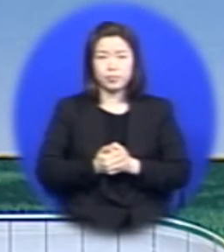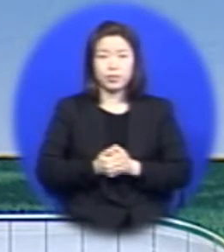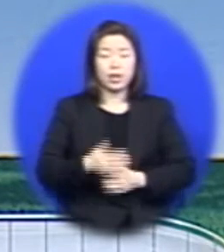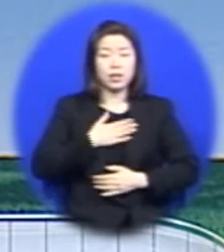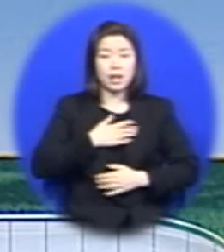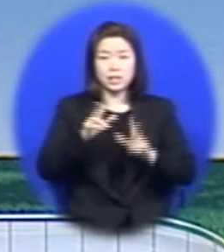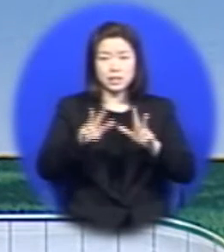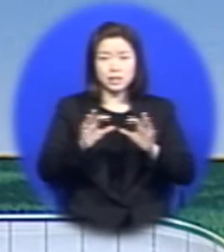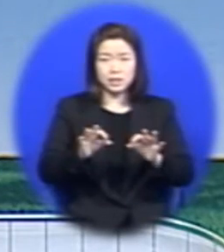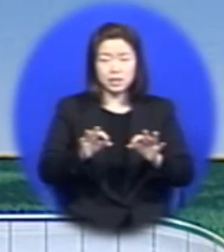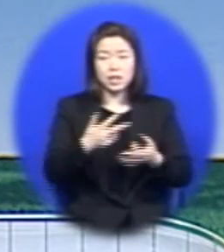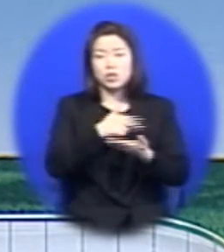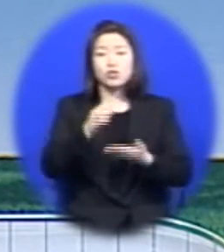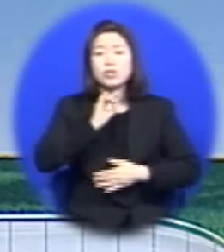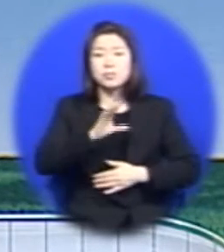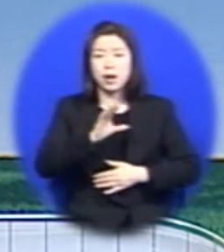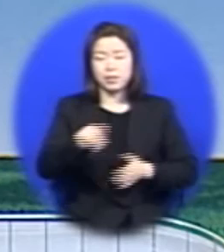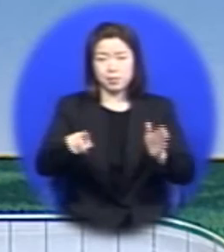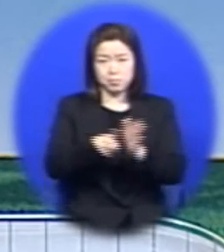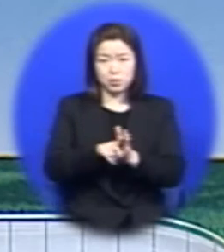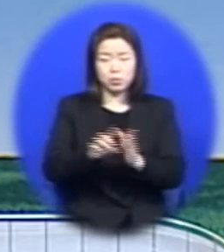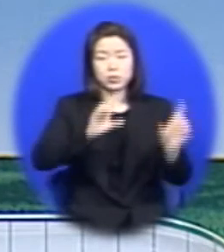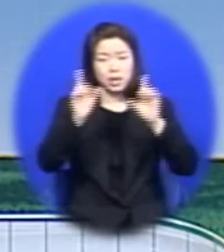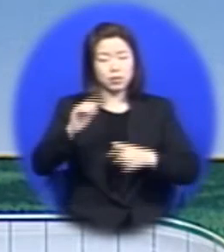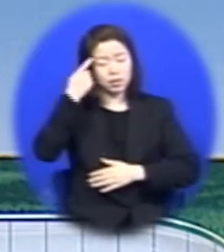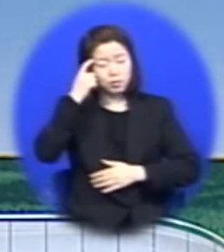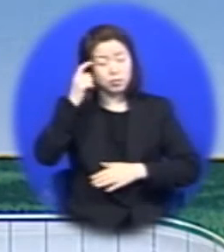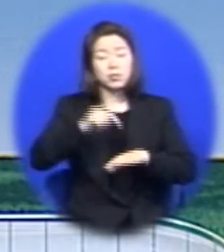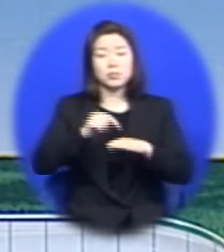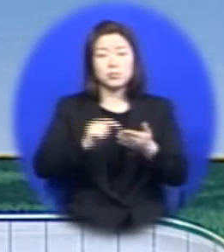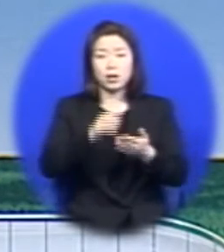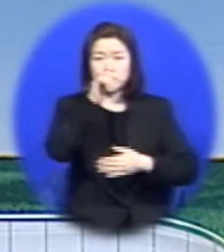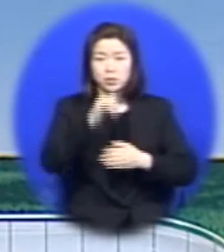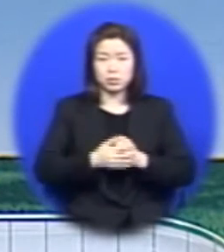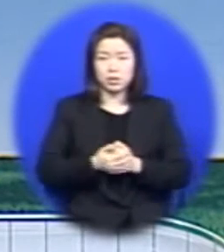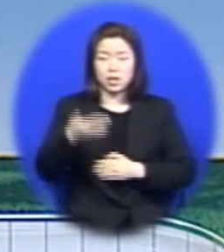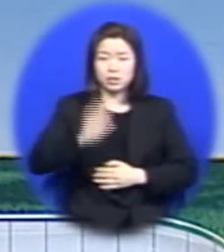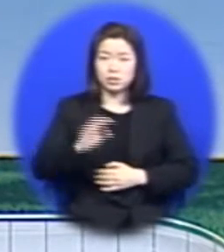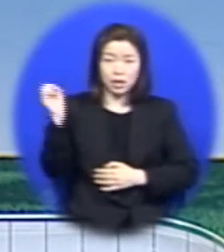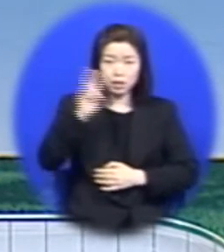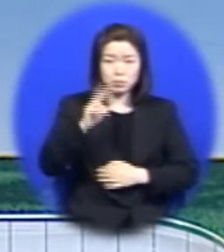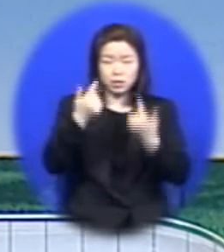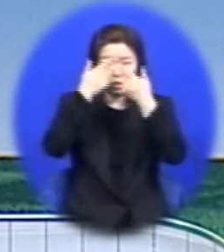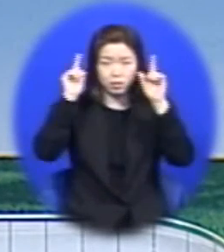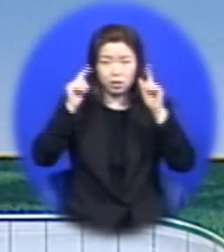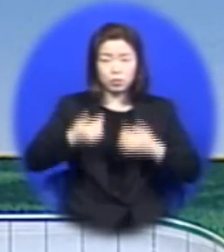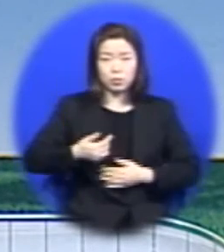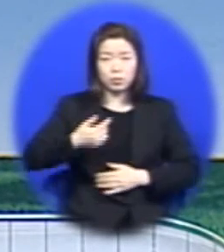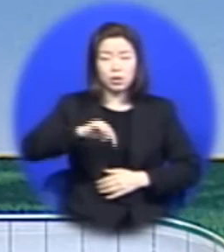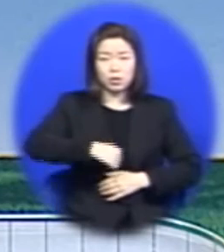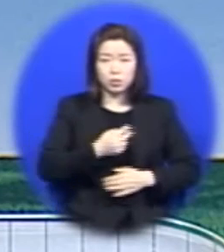난 이제 주님만 믿고 살 거야. 뭐 이런 심정이었어요. 그러나 갑자기 대학원도 그냥